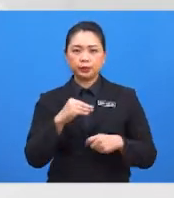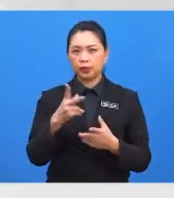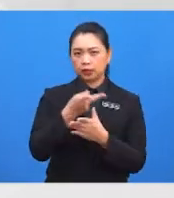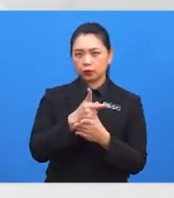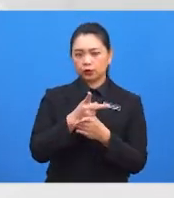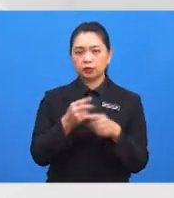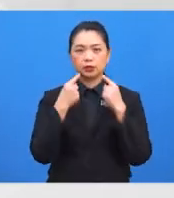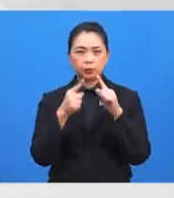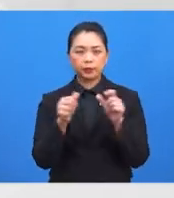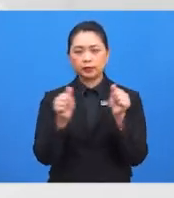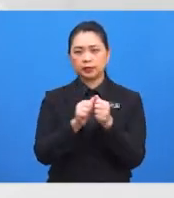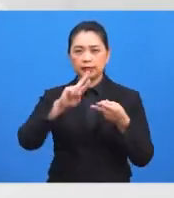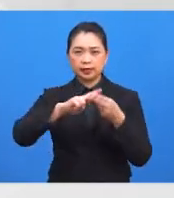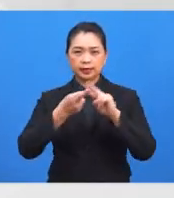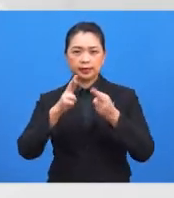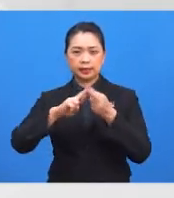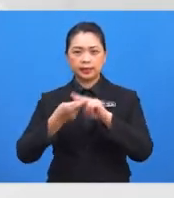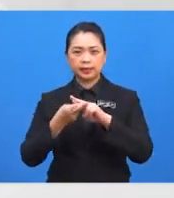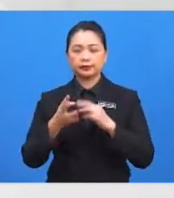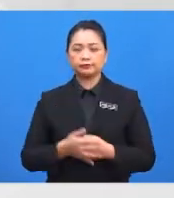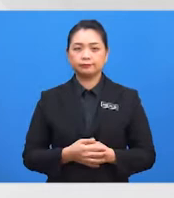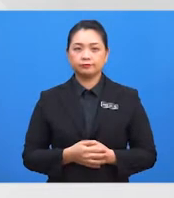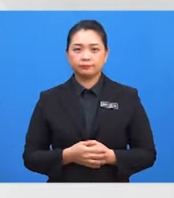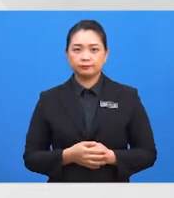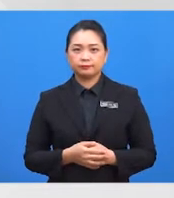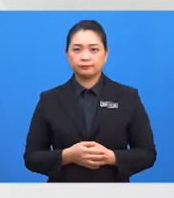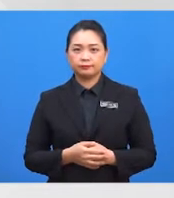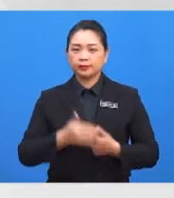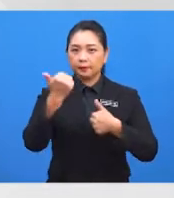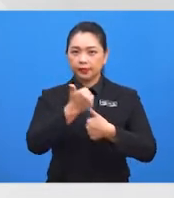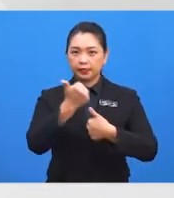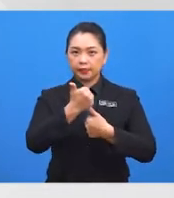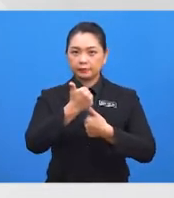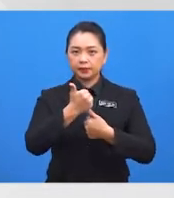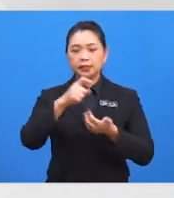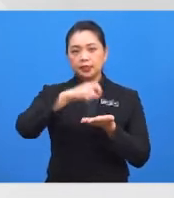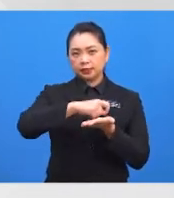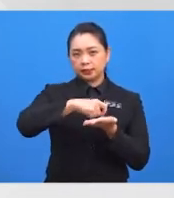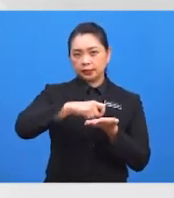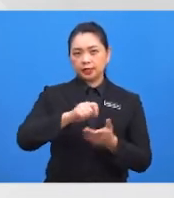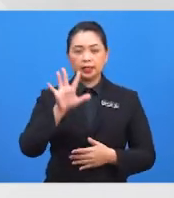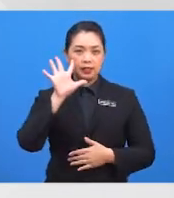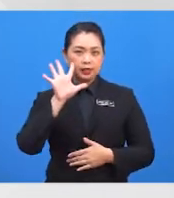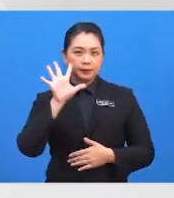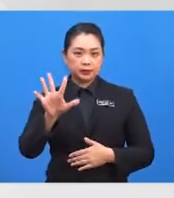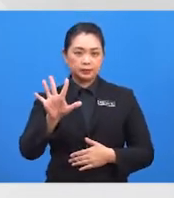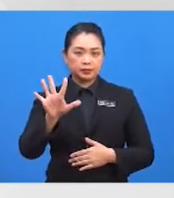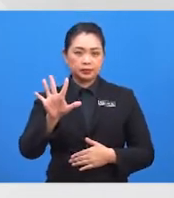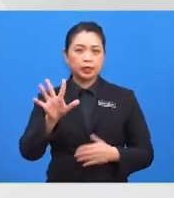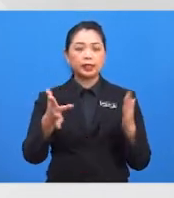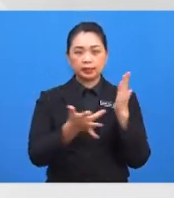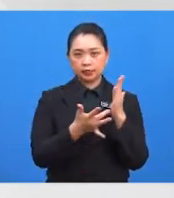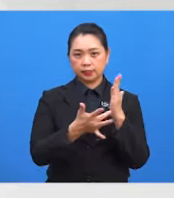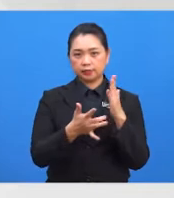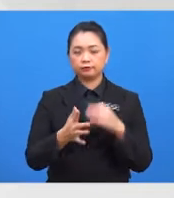berkongsi jawapan dengan rakan-rakan. Soalan yang pertama, nyatakan 5